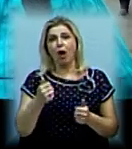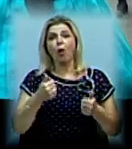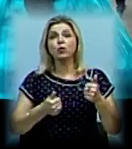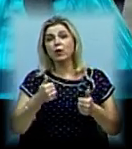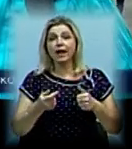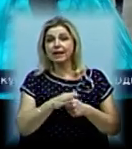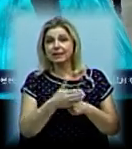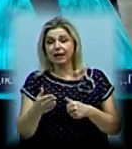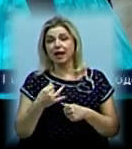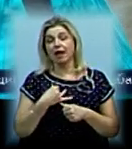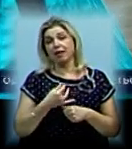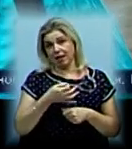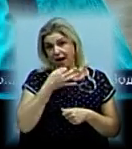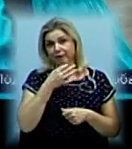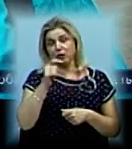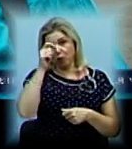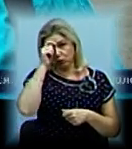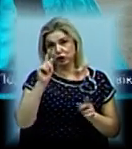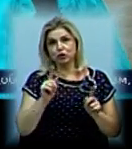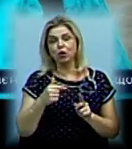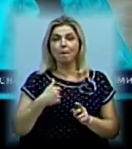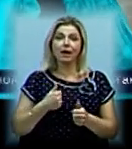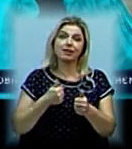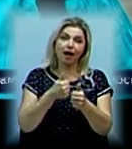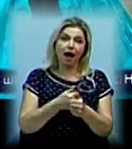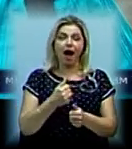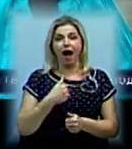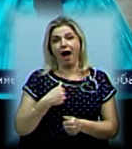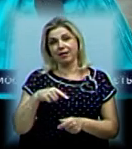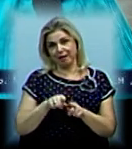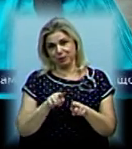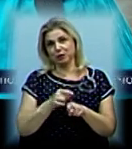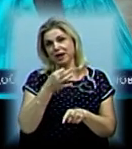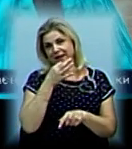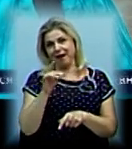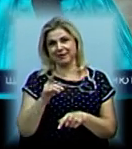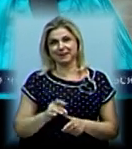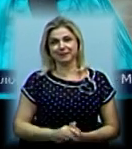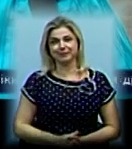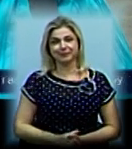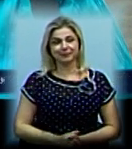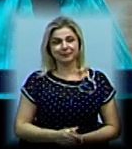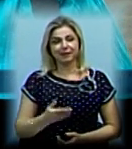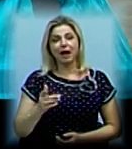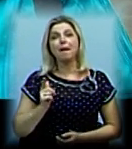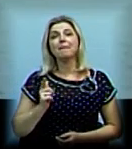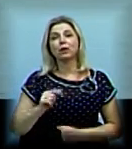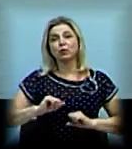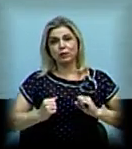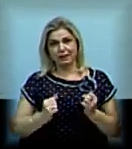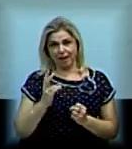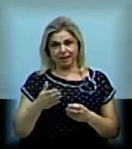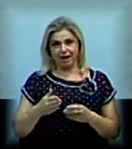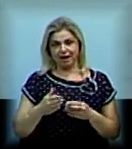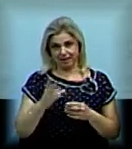друга нравится, что мужчинам нравится, что мы гоняемся, нам нравится, что мужчины гоняются. Мы друзья на дистанции. Олена